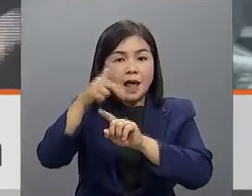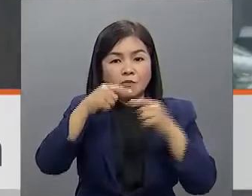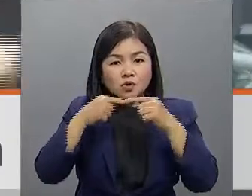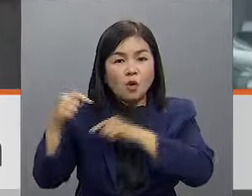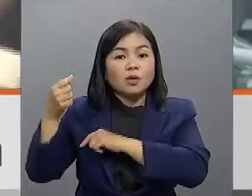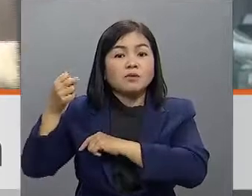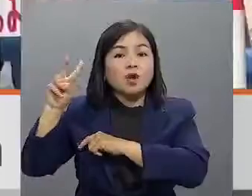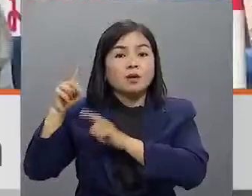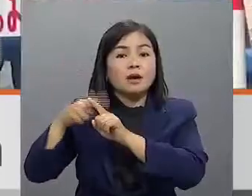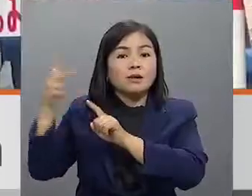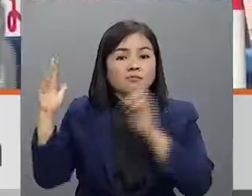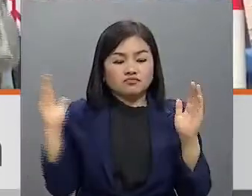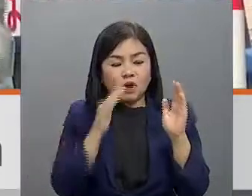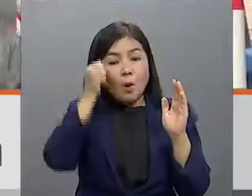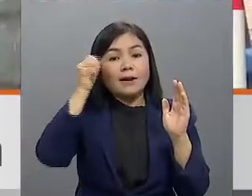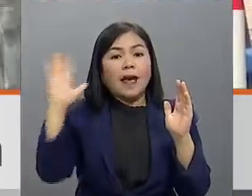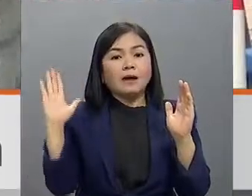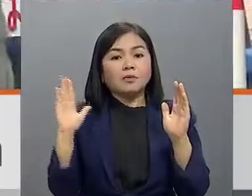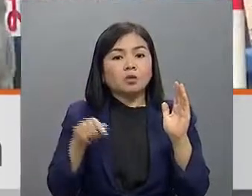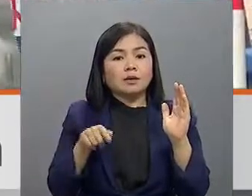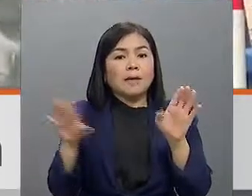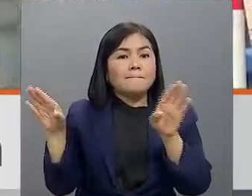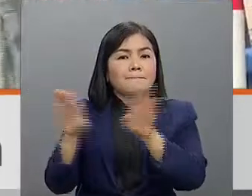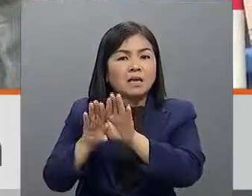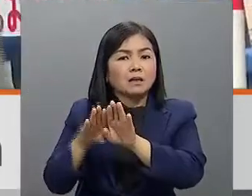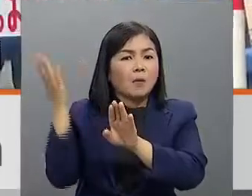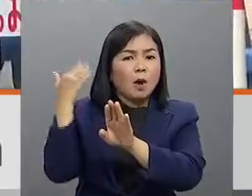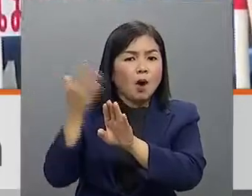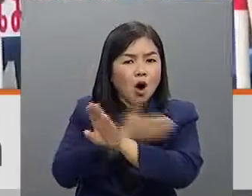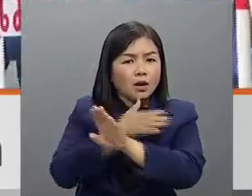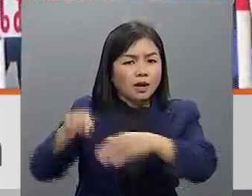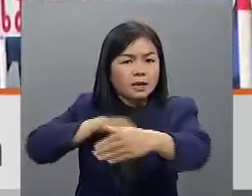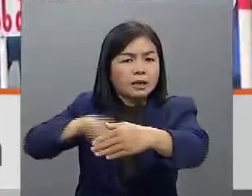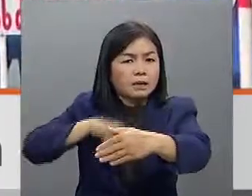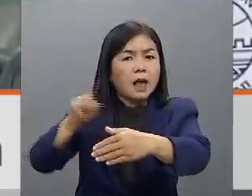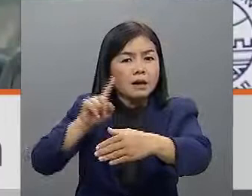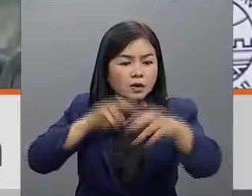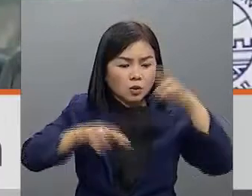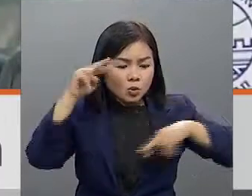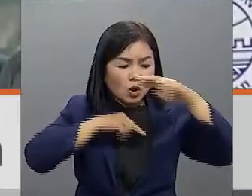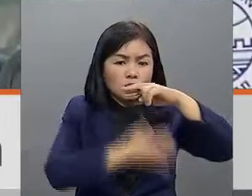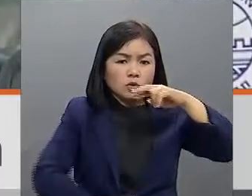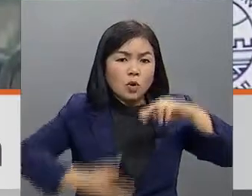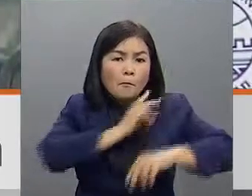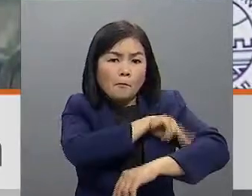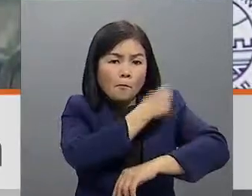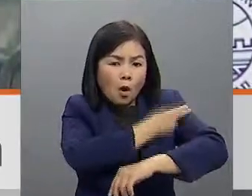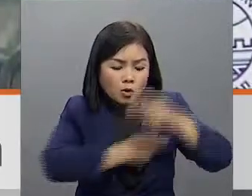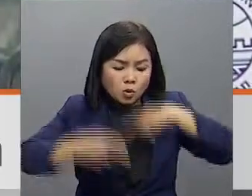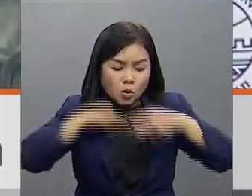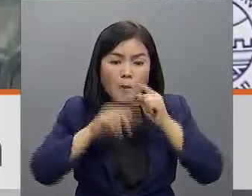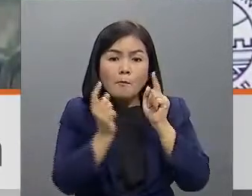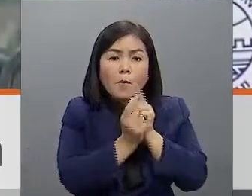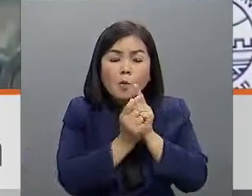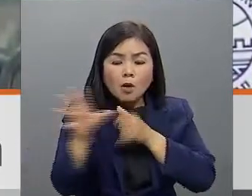นเวลา5วันสืบเนื่องจากก่อนหน้านี้นะครับเจ้าหน้าที่ทีมตรวจเชื้อโควิดเชิงรุกได้ตรวจพบผู้ป่วยติดเชื้อโควิด